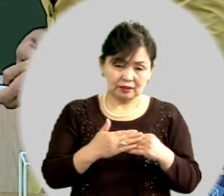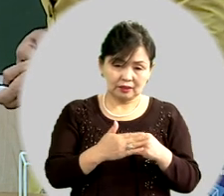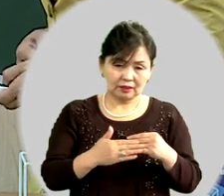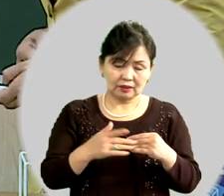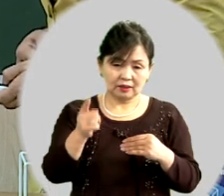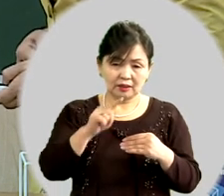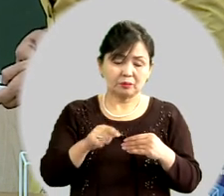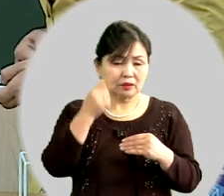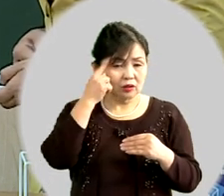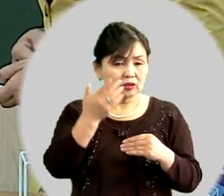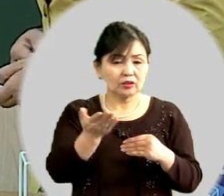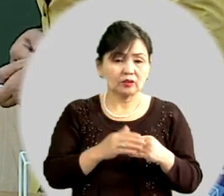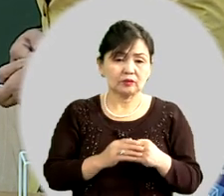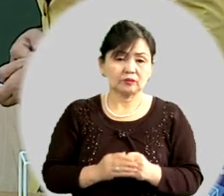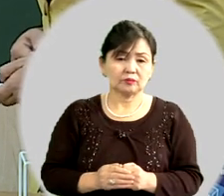квадратын талбайг олцгоё.